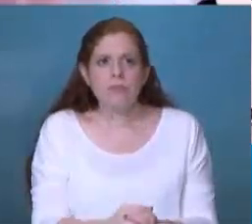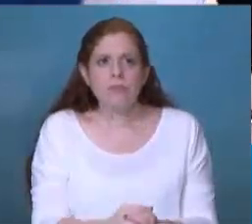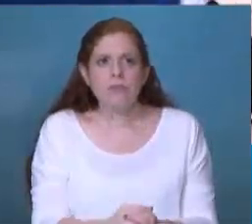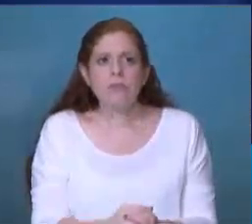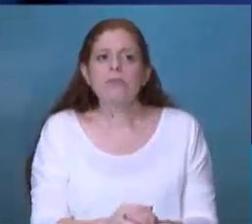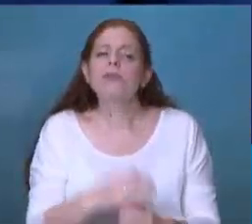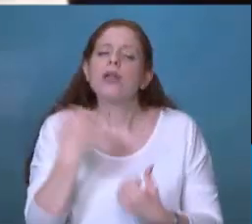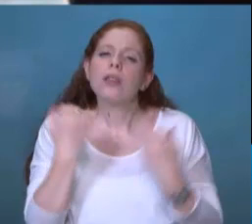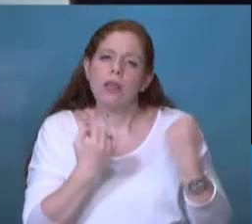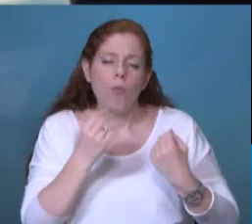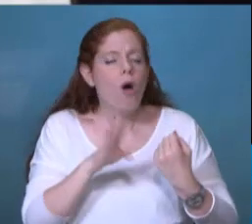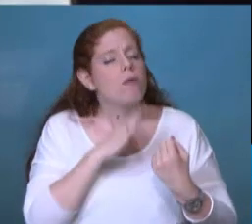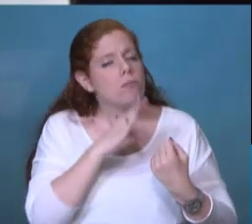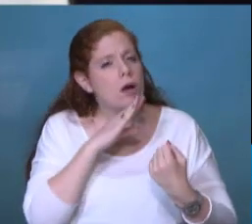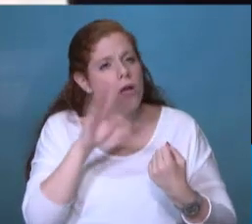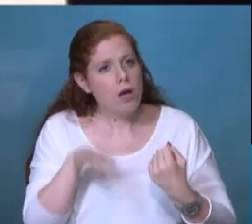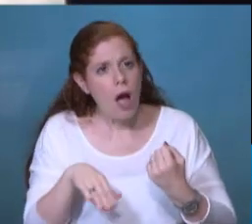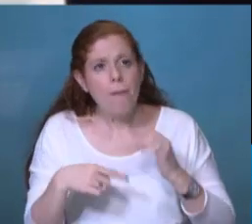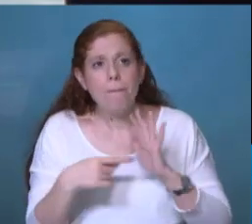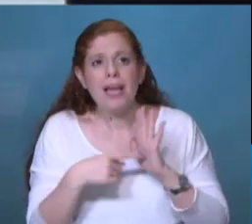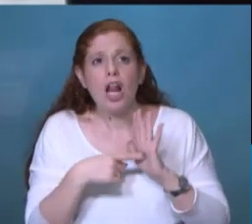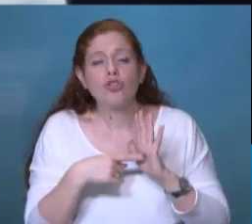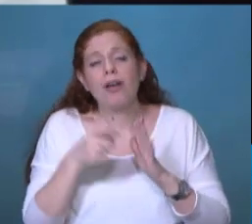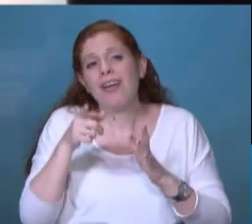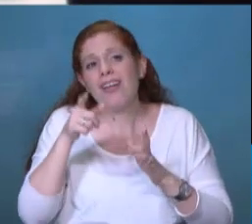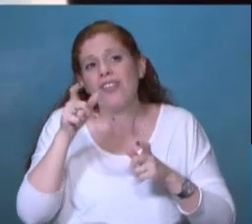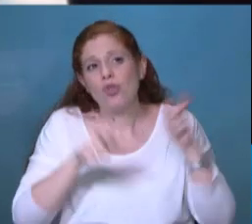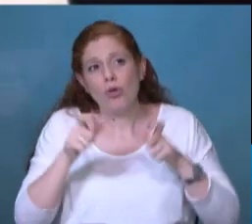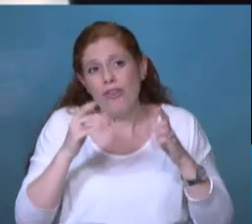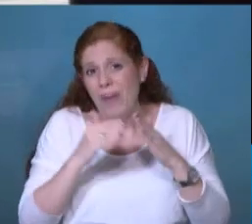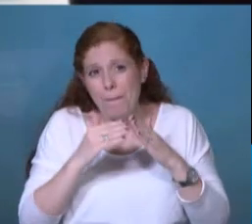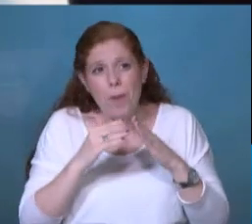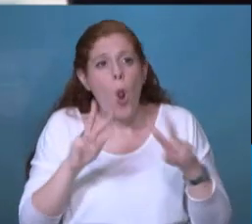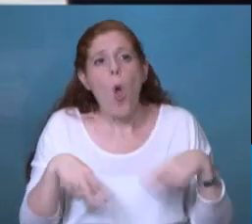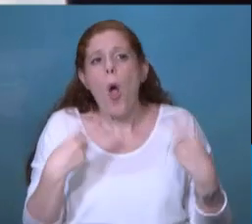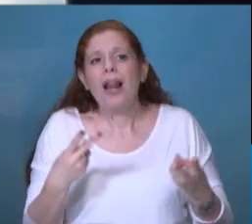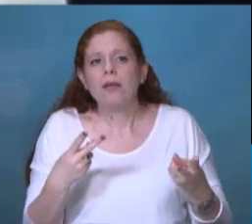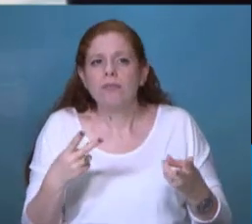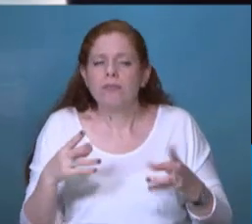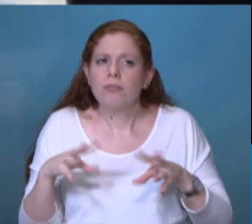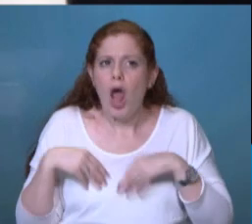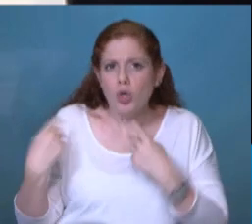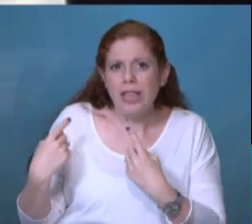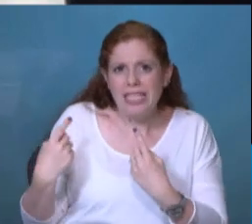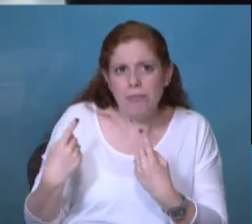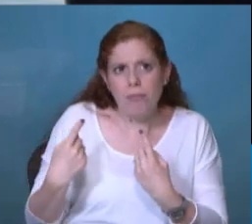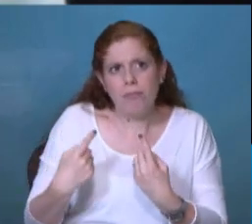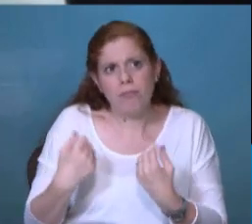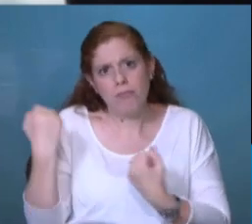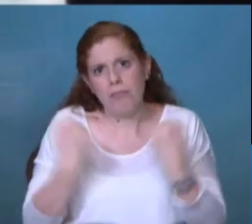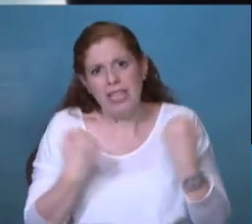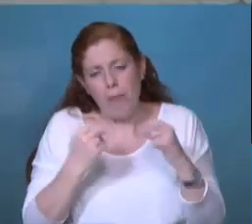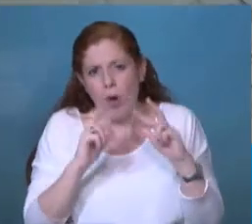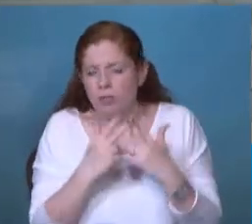Private transportation is also a problem because the rides are simply not affordable